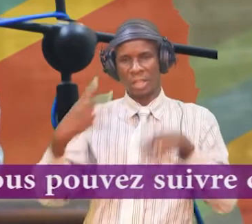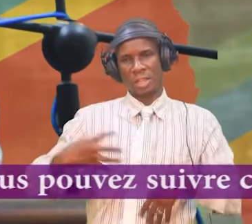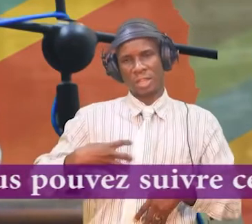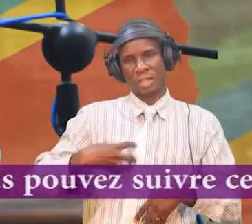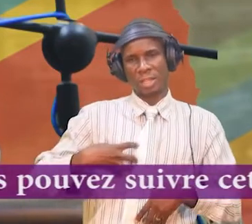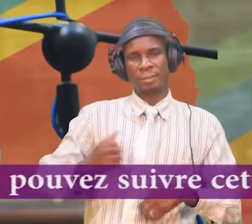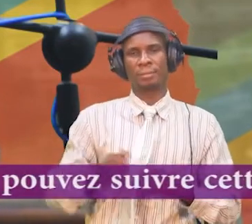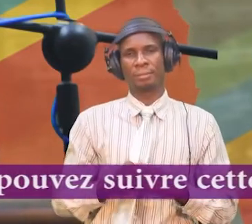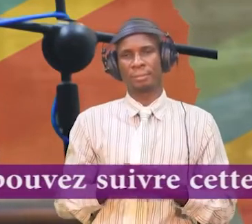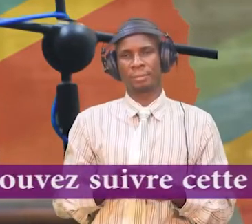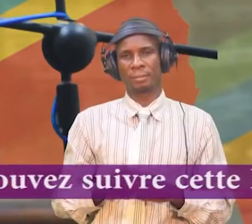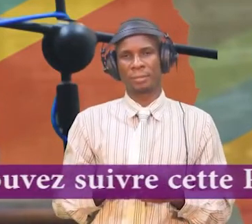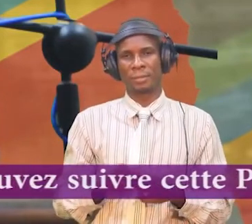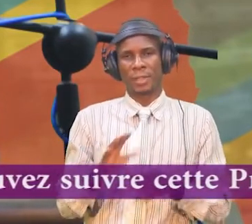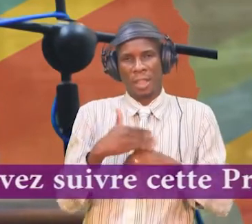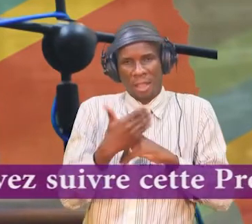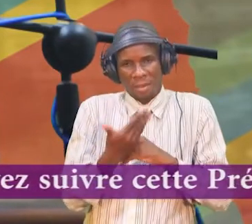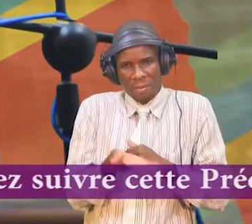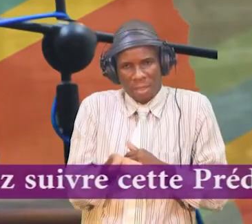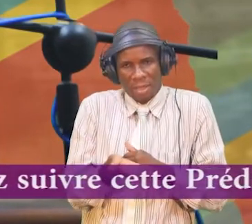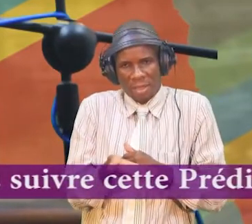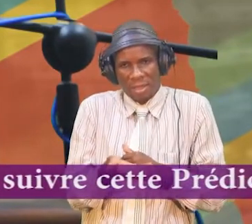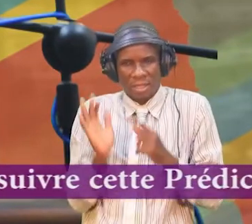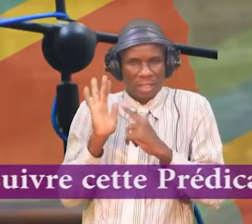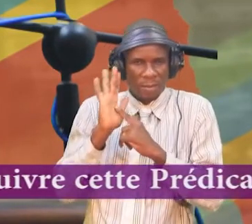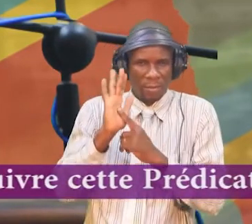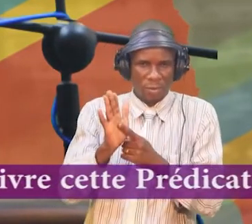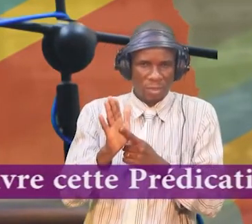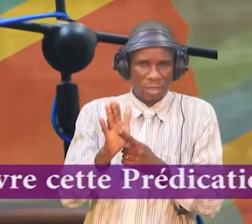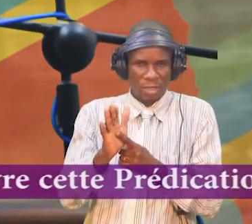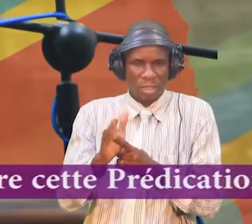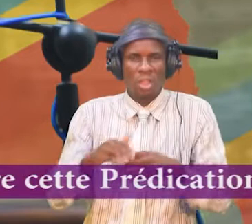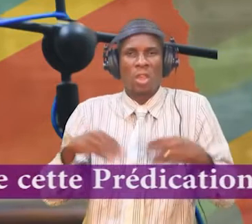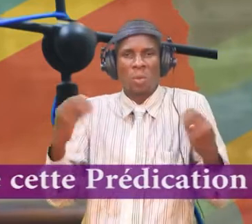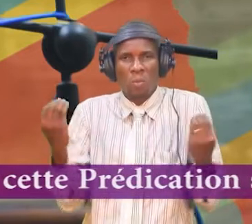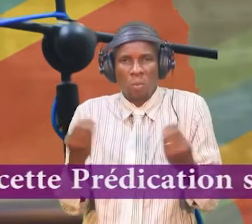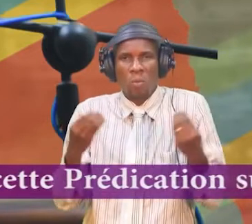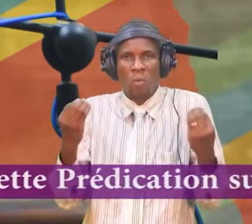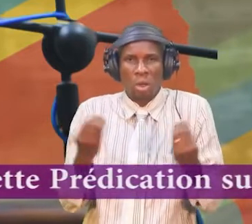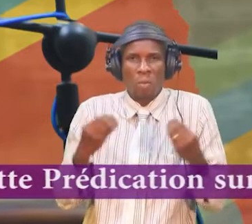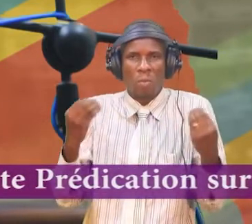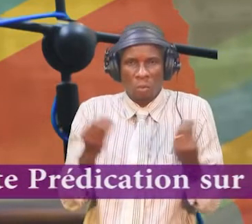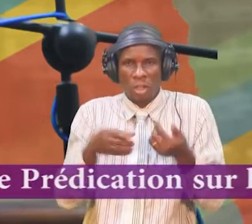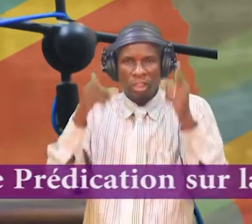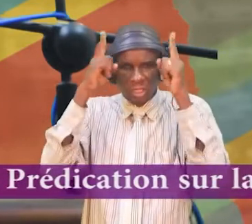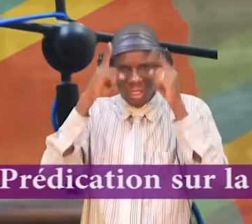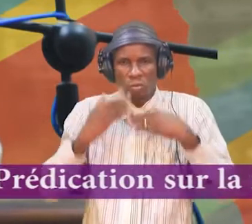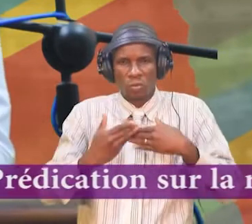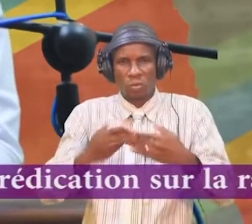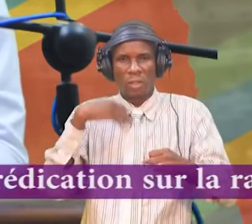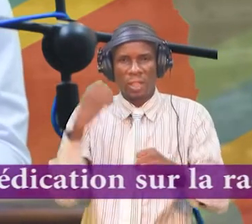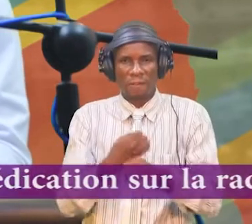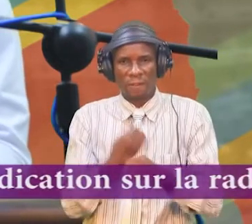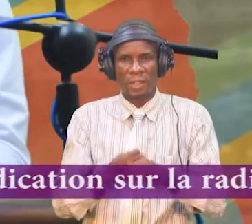ete bayaki komona mabe epai na yo na sima. Pourquoi il ne fait que le mal? Talati na